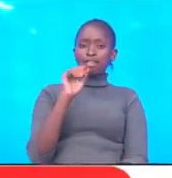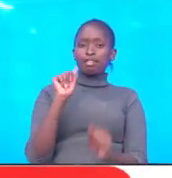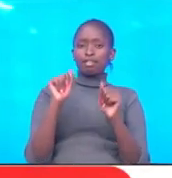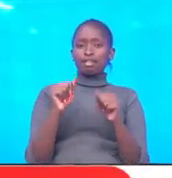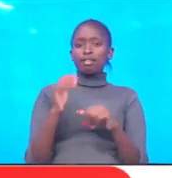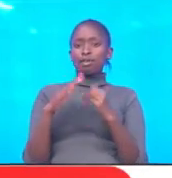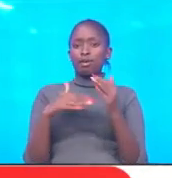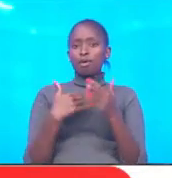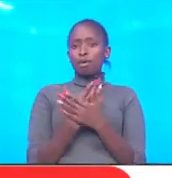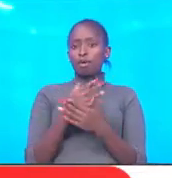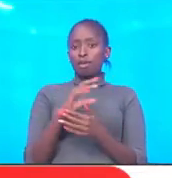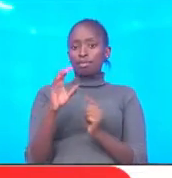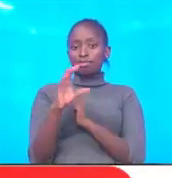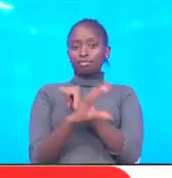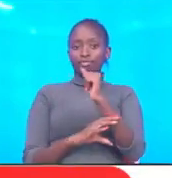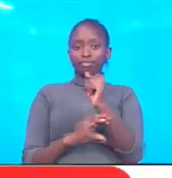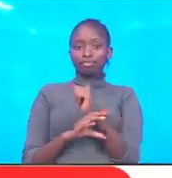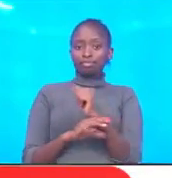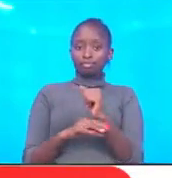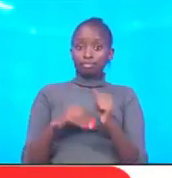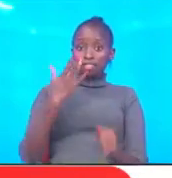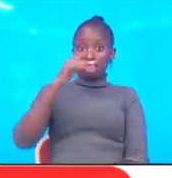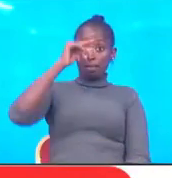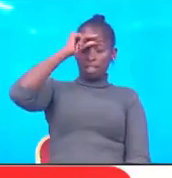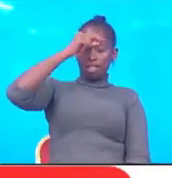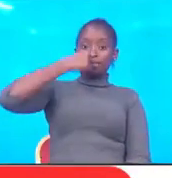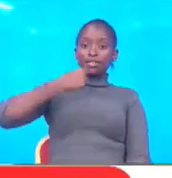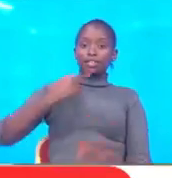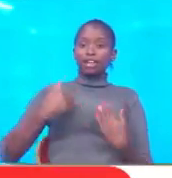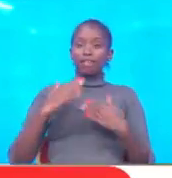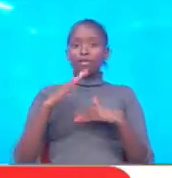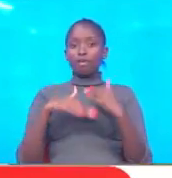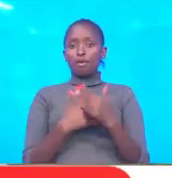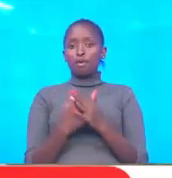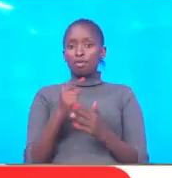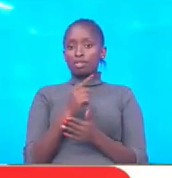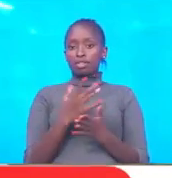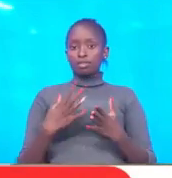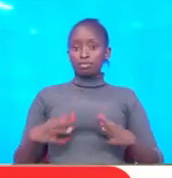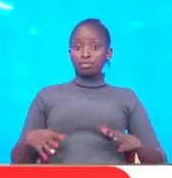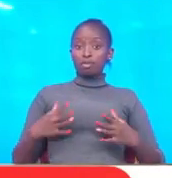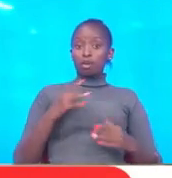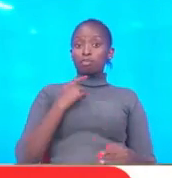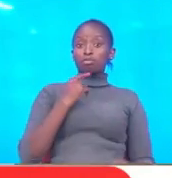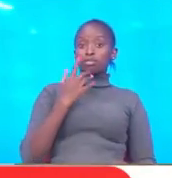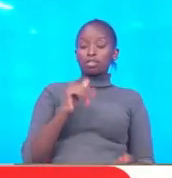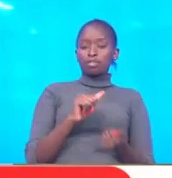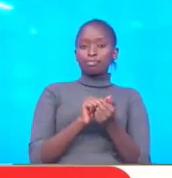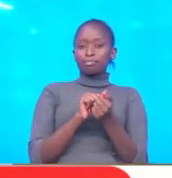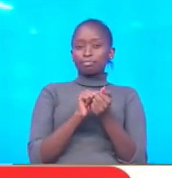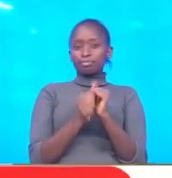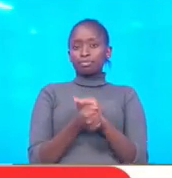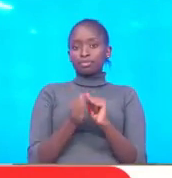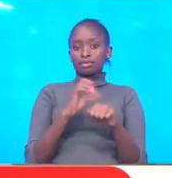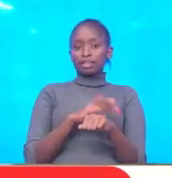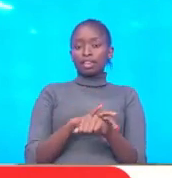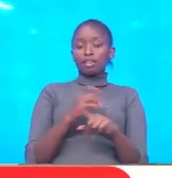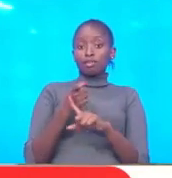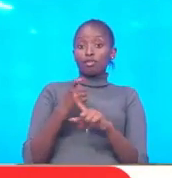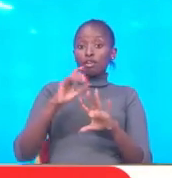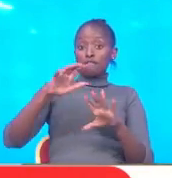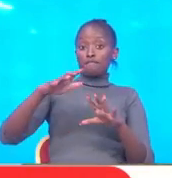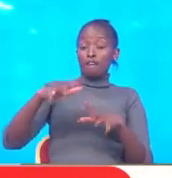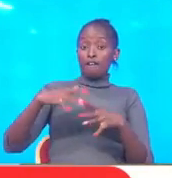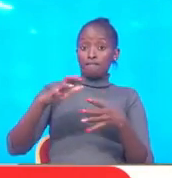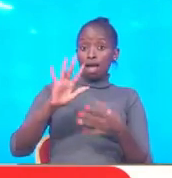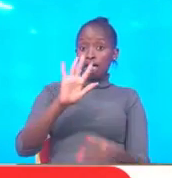clearly says that the government, every single person has right to food. These farmers depend on these seeds that they are exchanging to get vegetables from their farms. So if you're